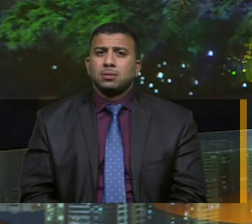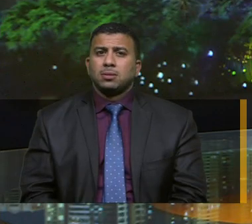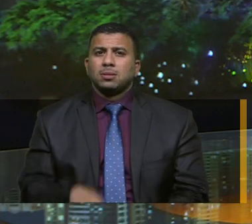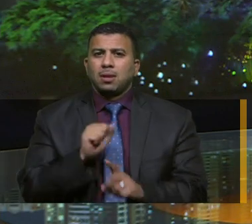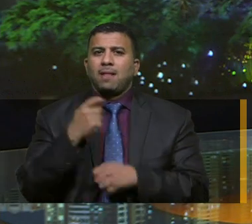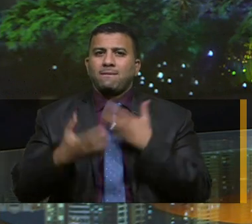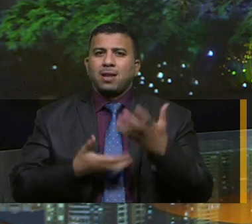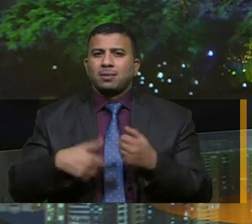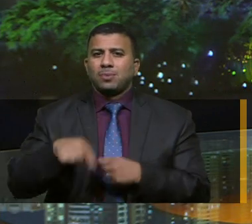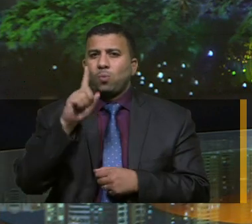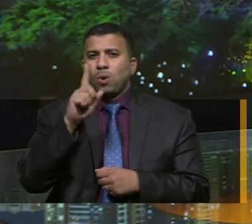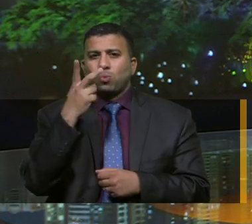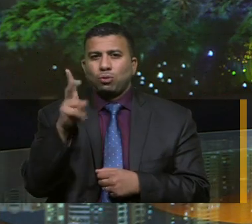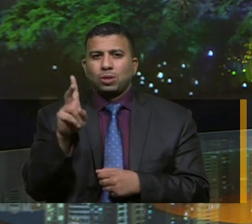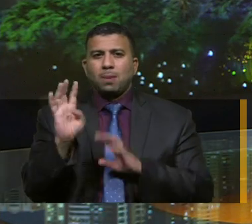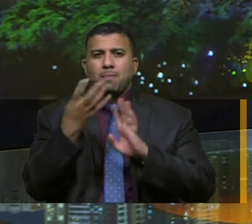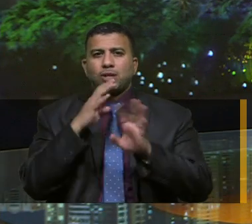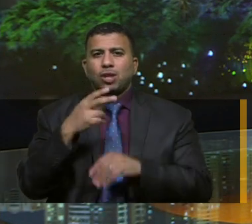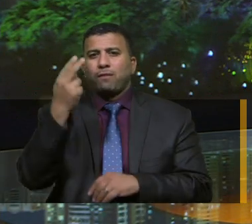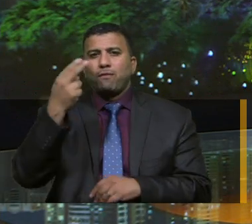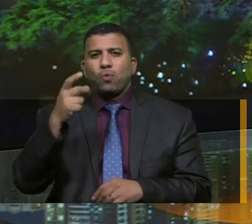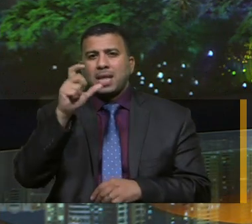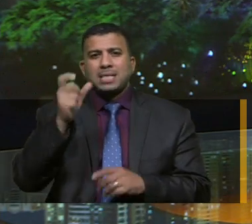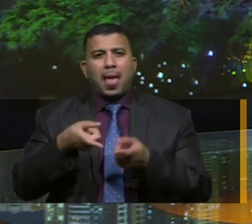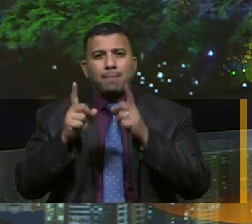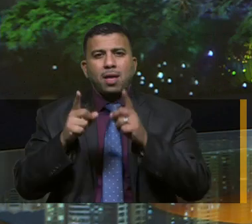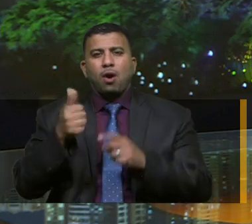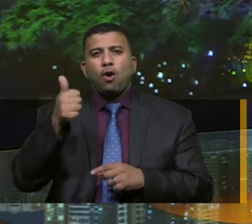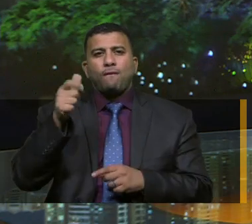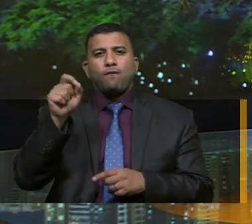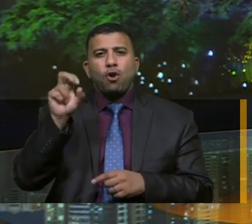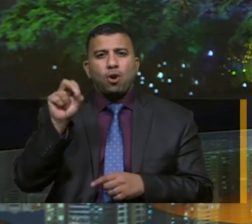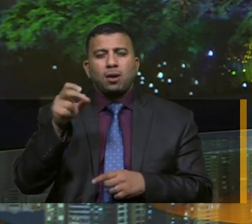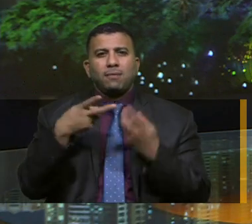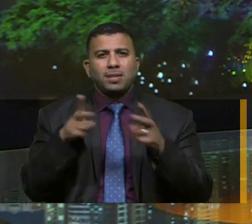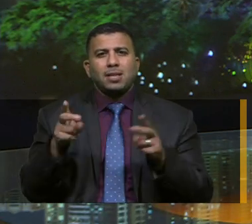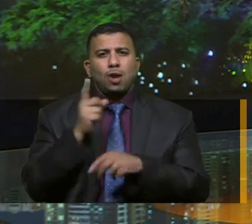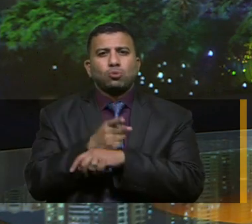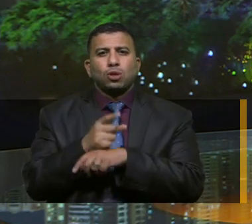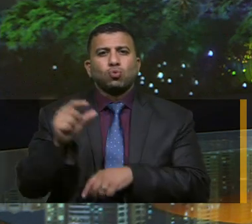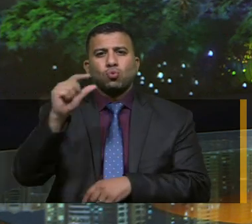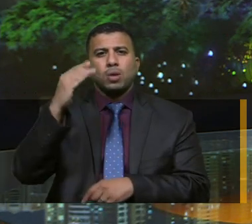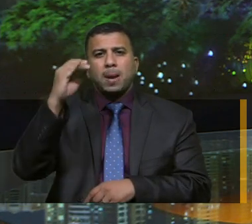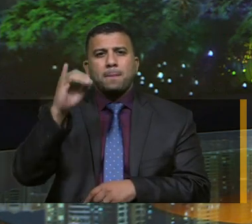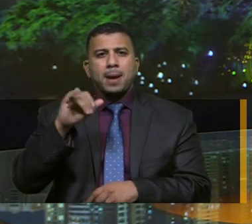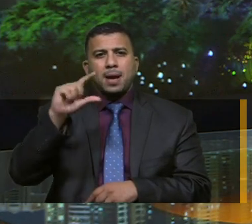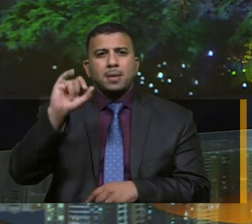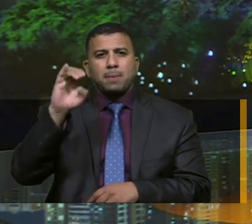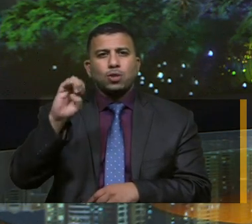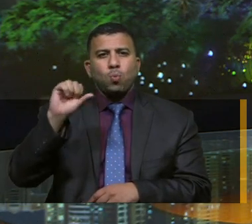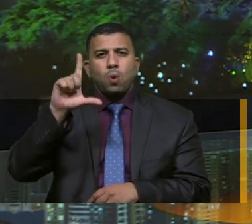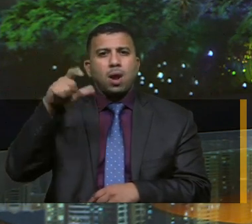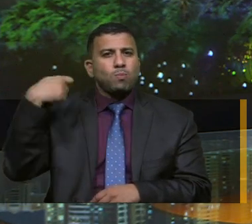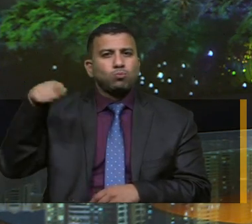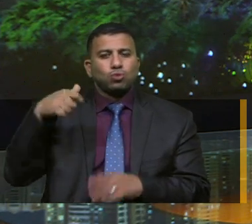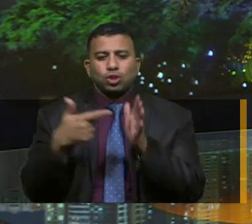ضمن فعاليات الدورة 21 من مهرجان الفنون الإسلامية أفق، افتتح الأستاذ الدكتور حميد مجول النعيمي مدير